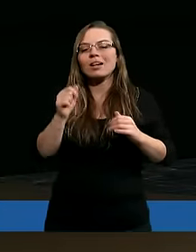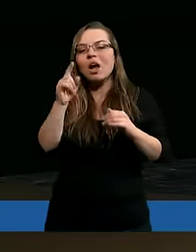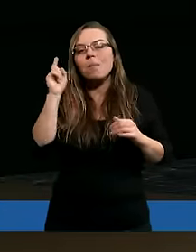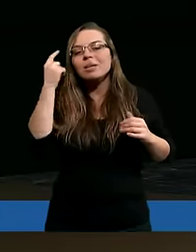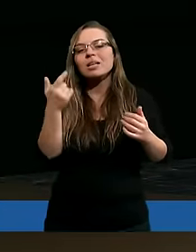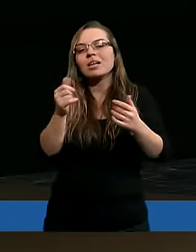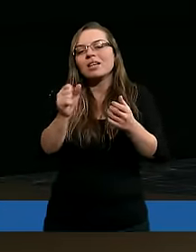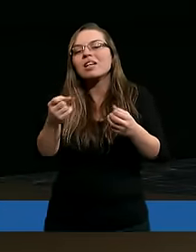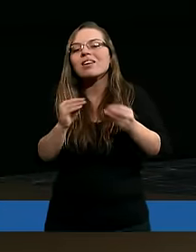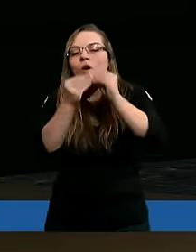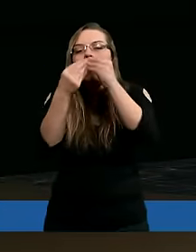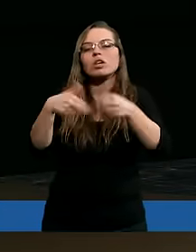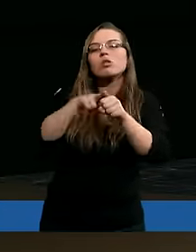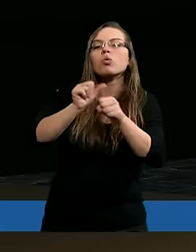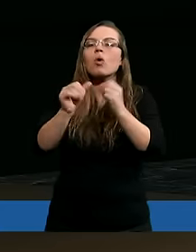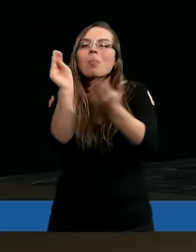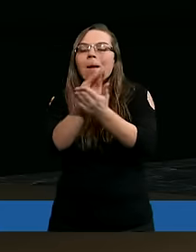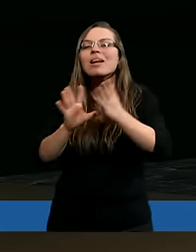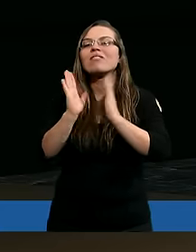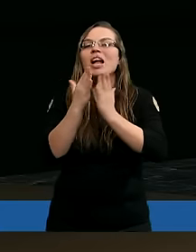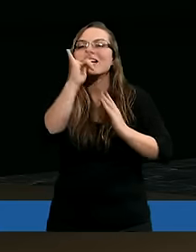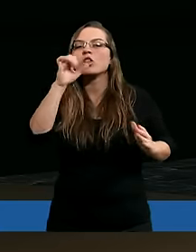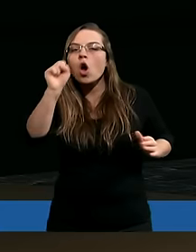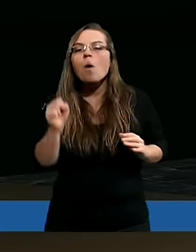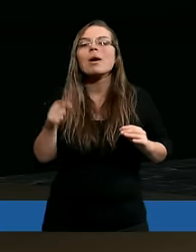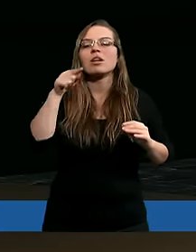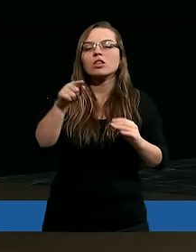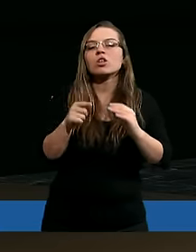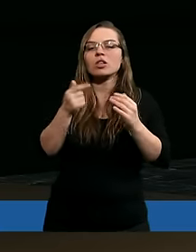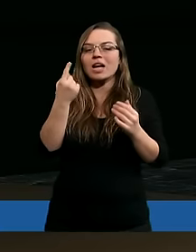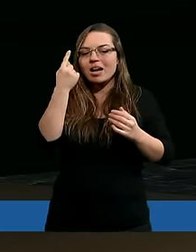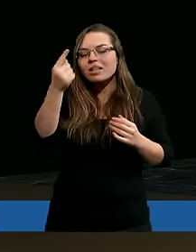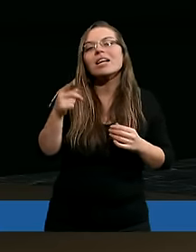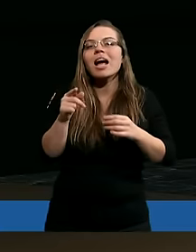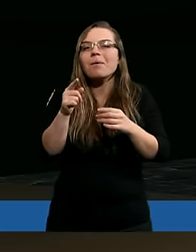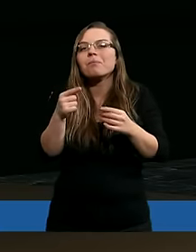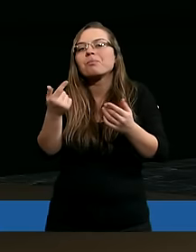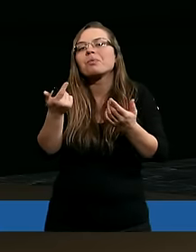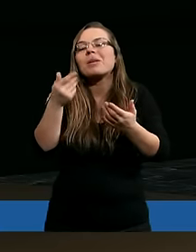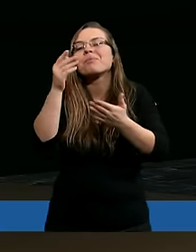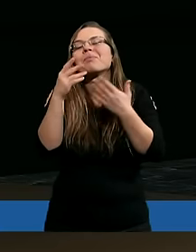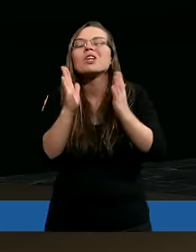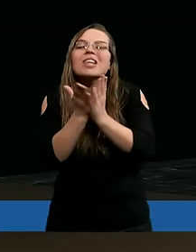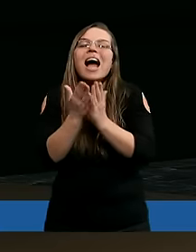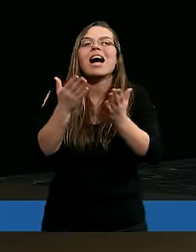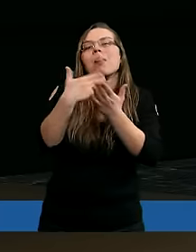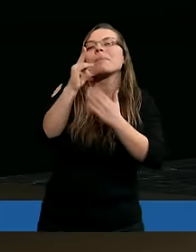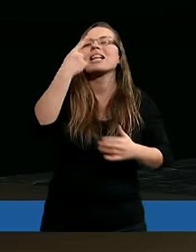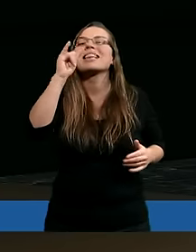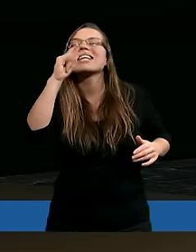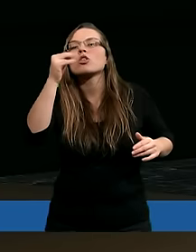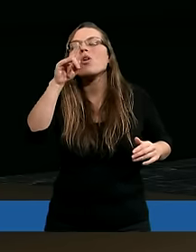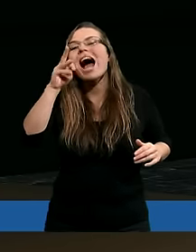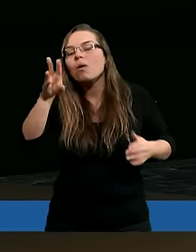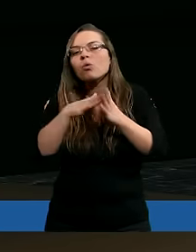tych istot, tych stworzeń, które są opisane w Księdze Hioba. Chciałbym się zapytać Hioba, co to tak naprawdę było? Czy to było tak, jak niektórzy twierdzą, dinozaury, czy może